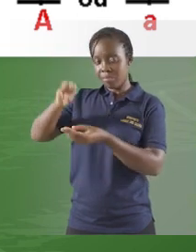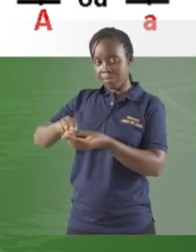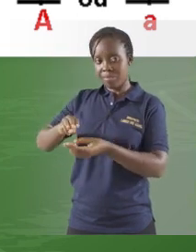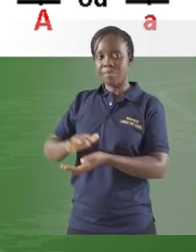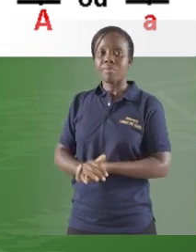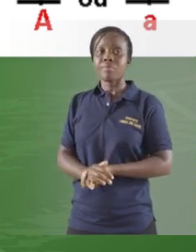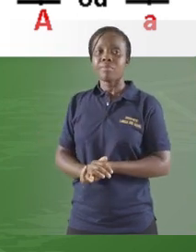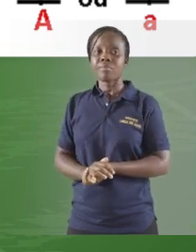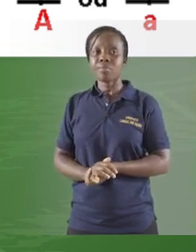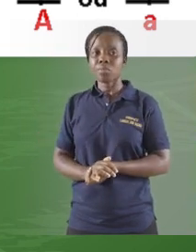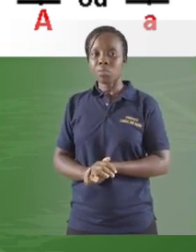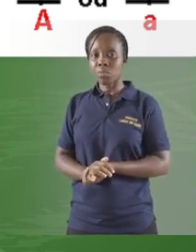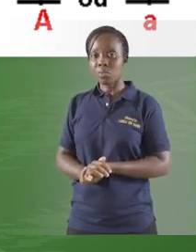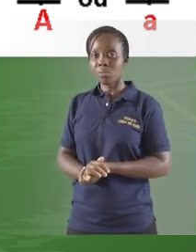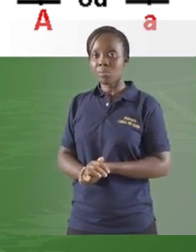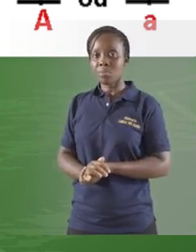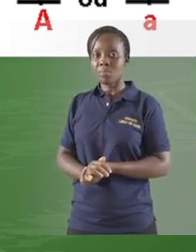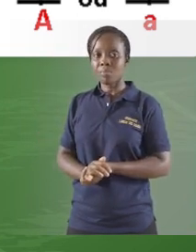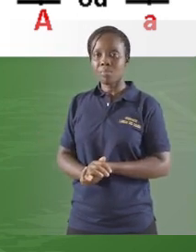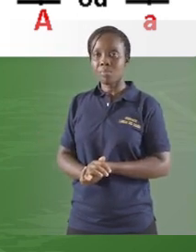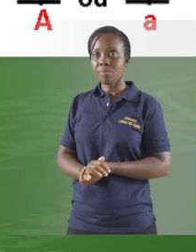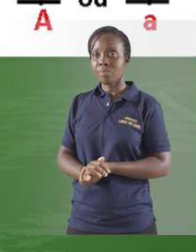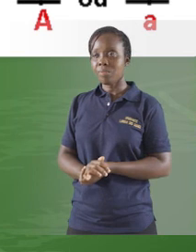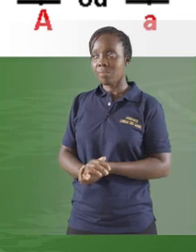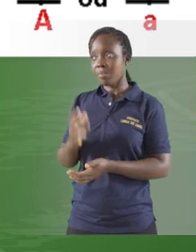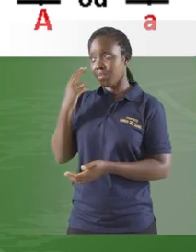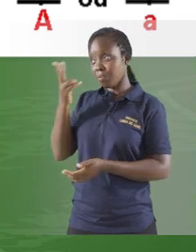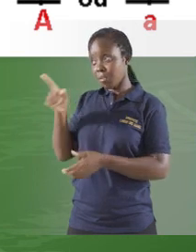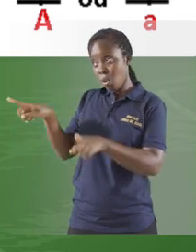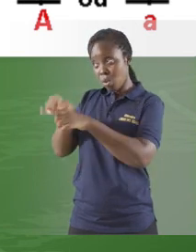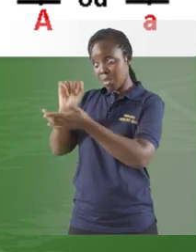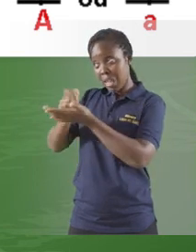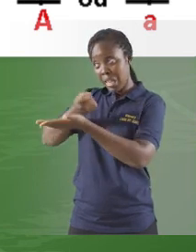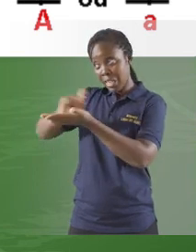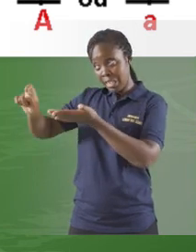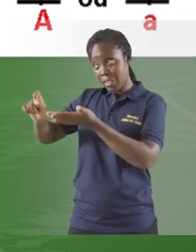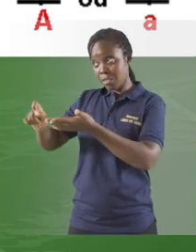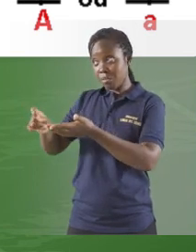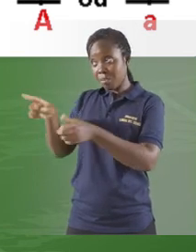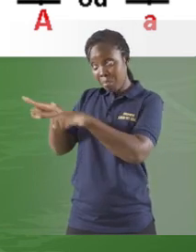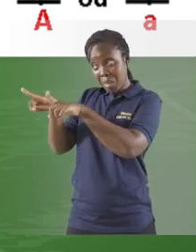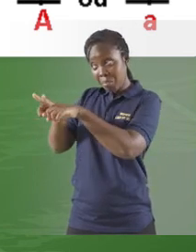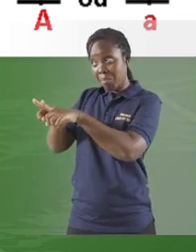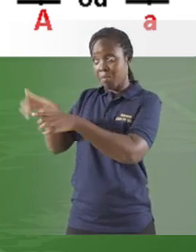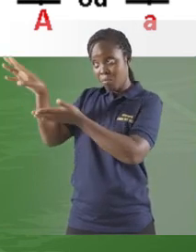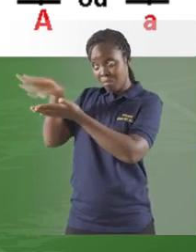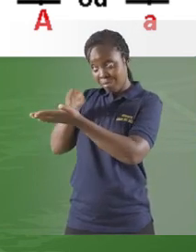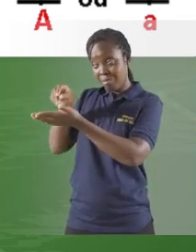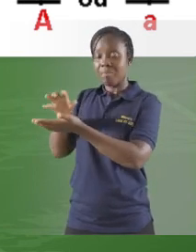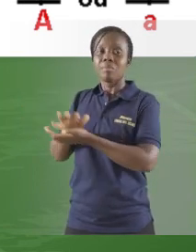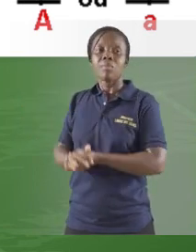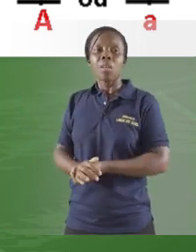est grand A, petit a. Il en est de même pour le père, grand